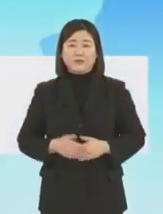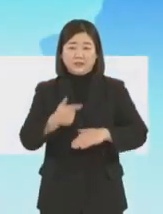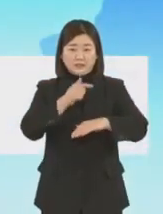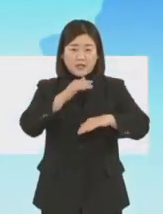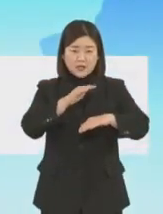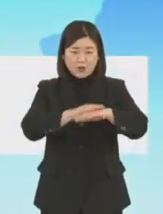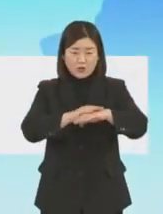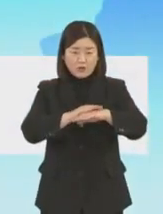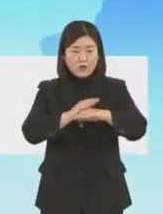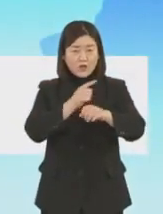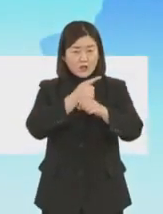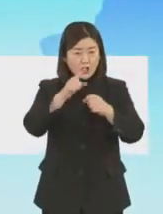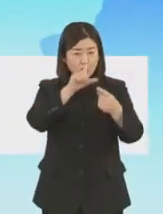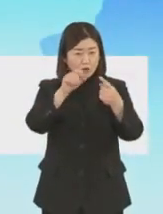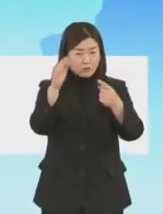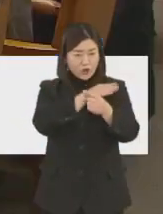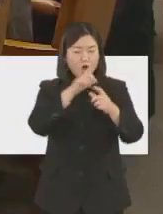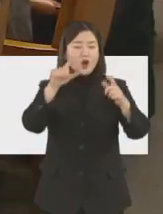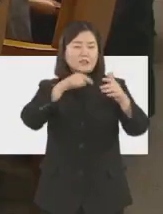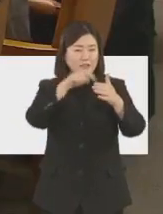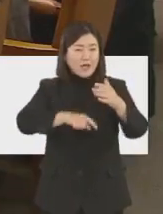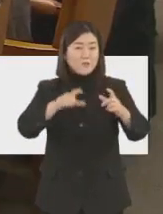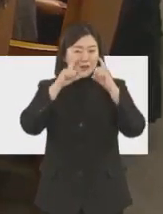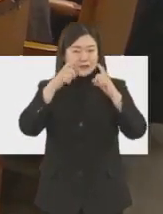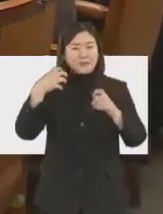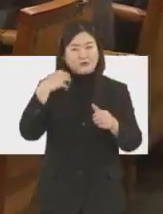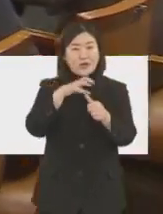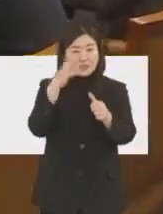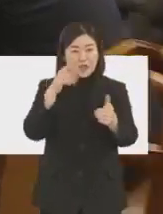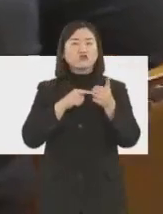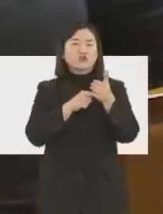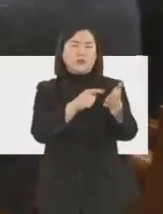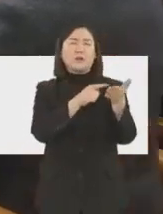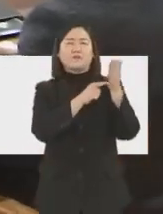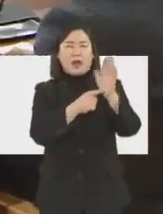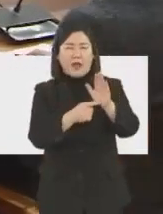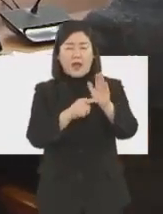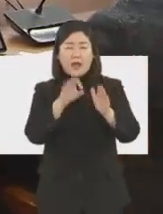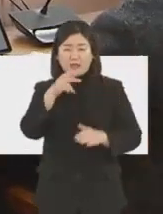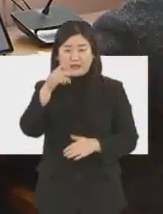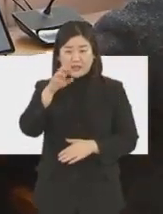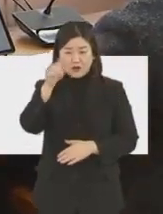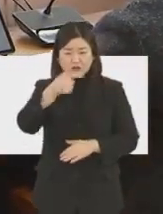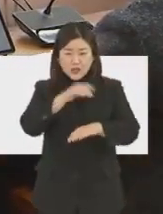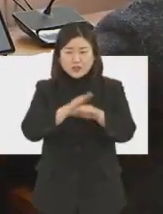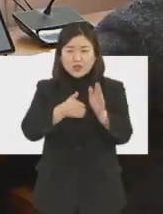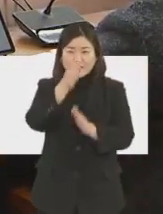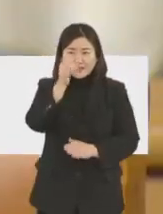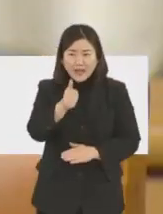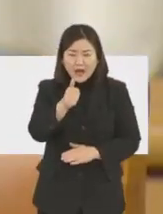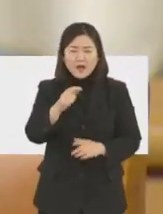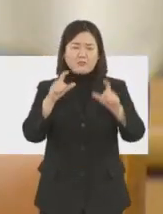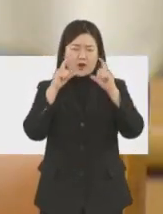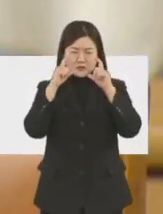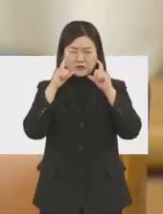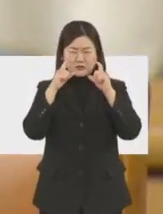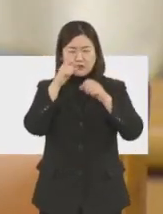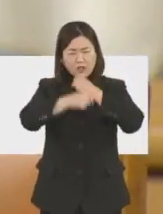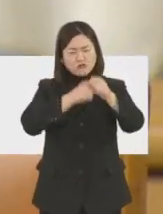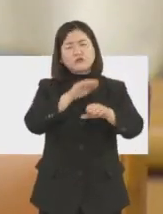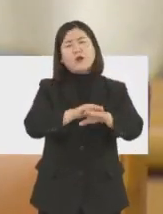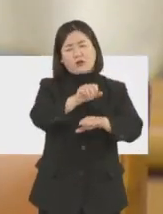대전시가 이르면 내년 1월부터 실내 마스크 착용 의무 해제를 추진하겠다고 밝힌 가운데 이장우 대전시장이 마스크 착용을